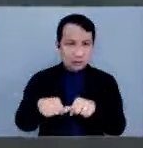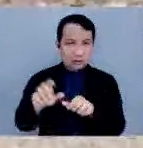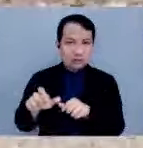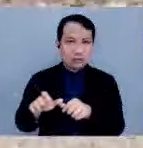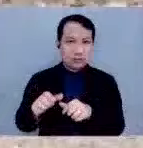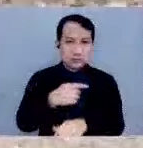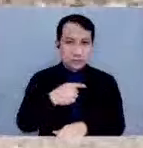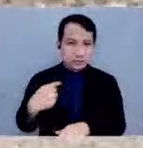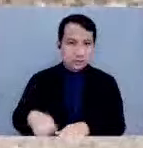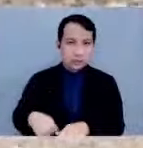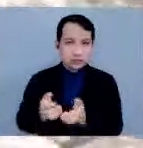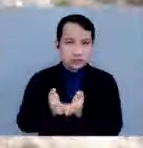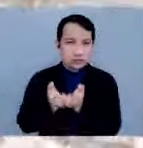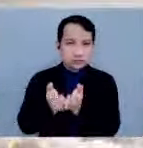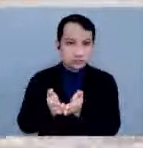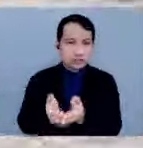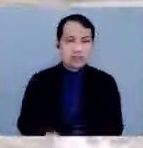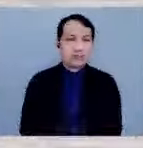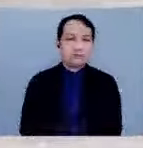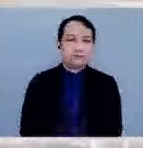vessel.